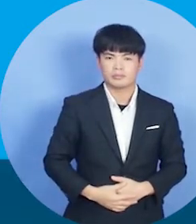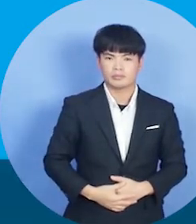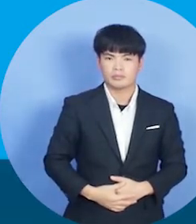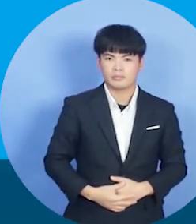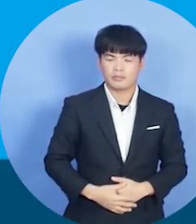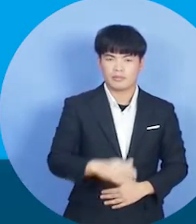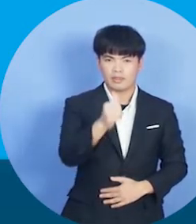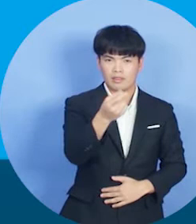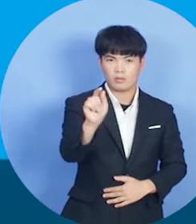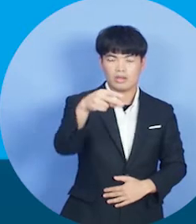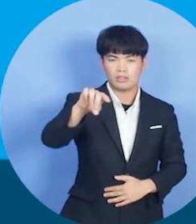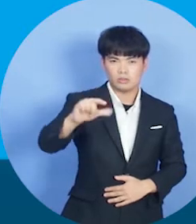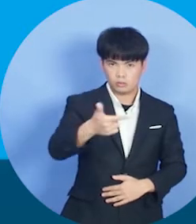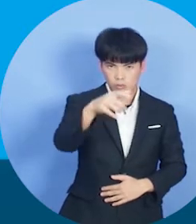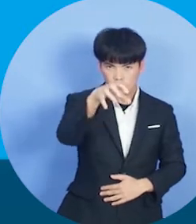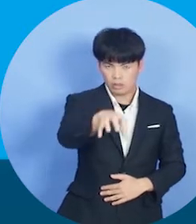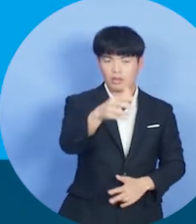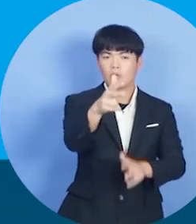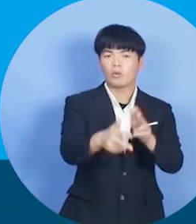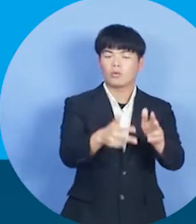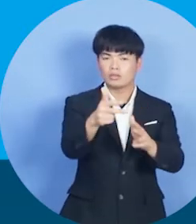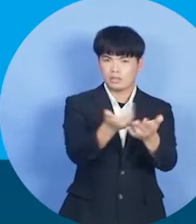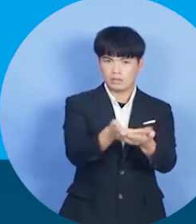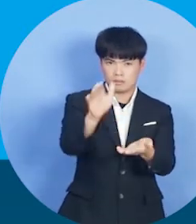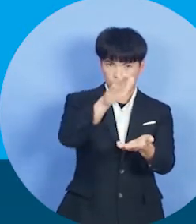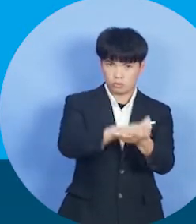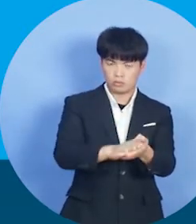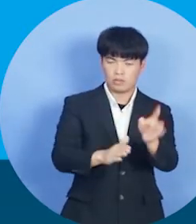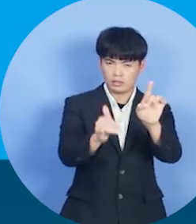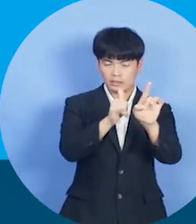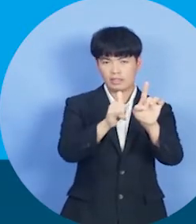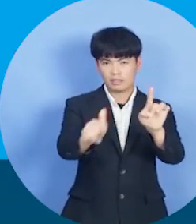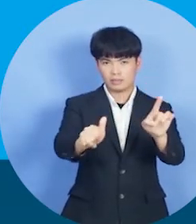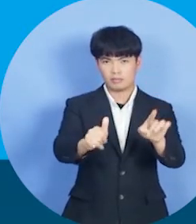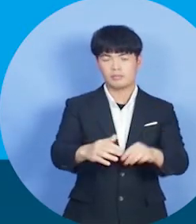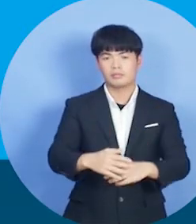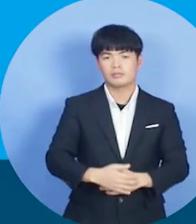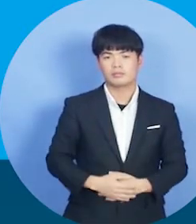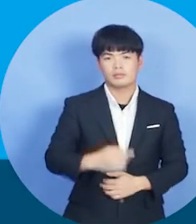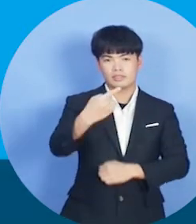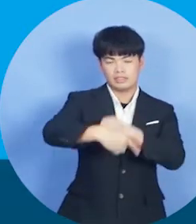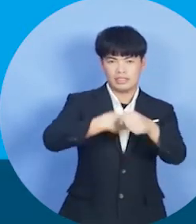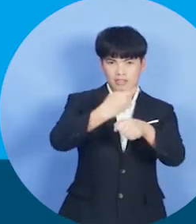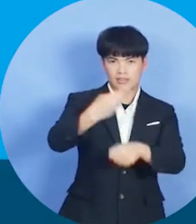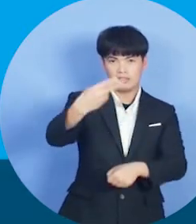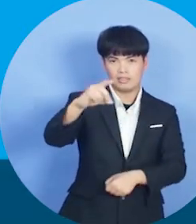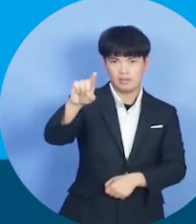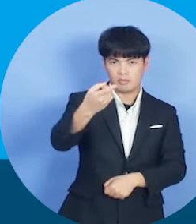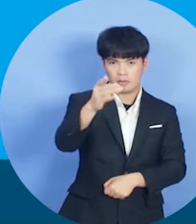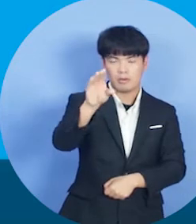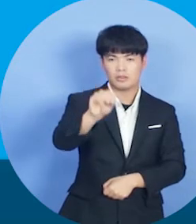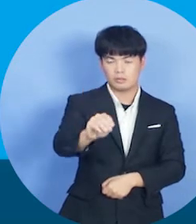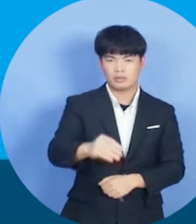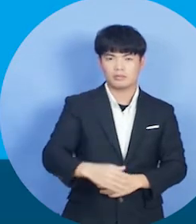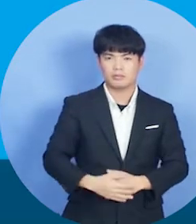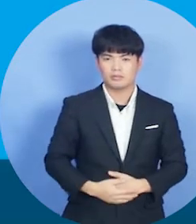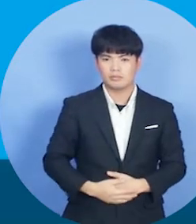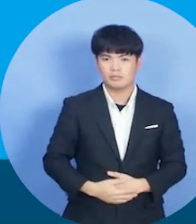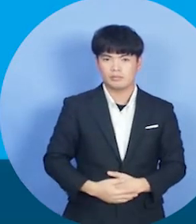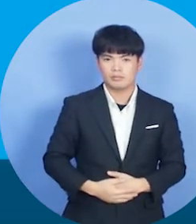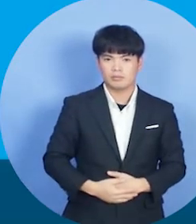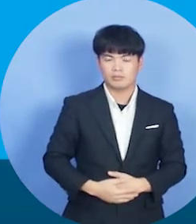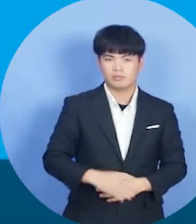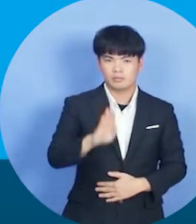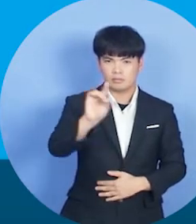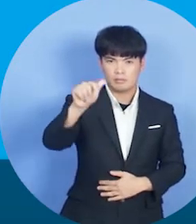주식회사 퍼슨에서 공장보수원 및 영선원 1명을 모집합니다. 임금은 연봉 2,100만 원 이상이며